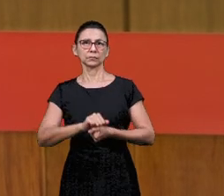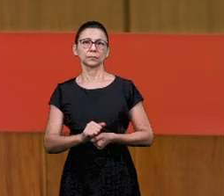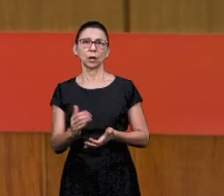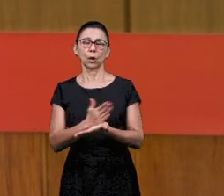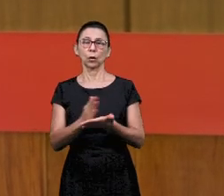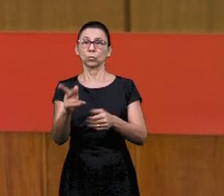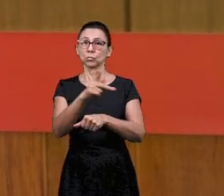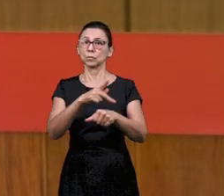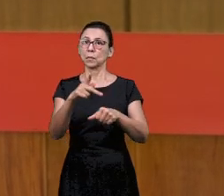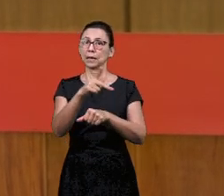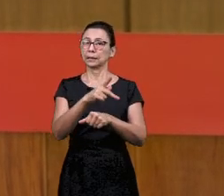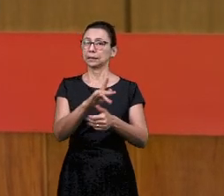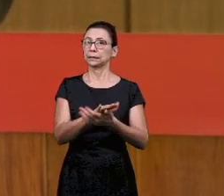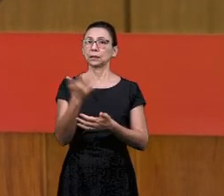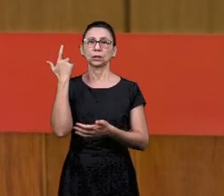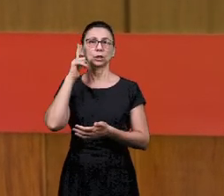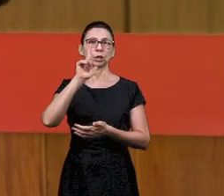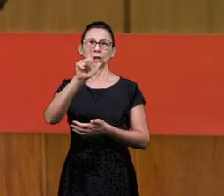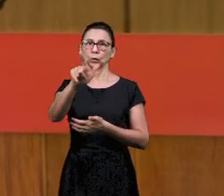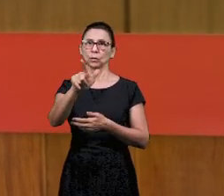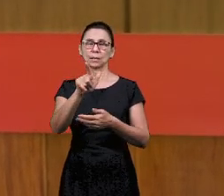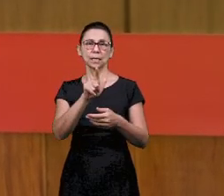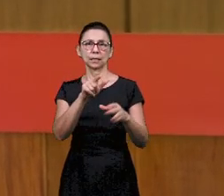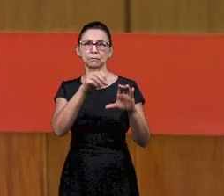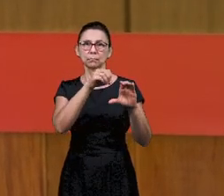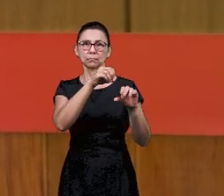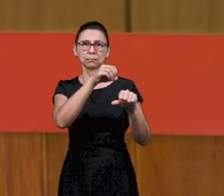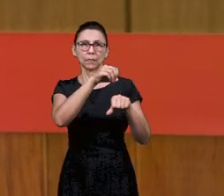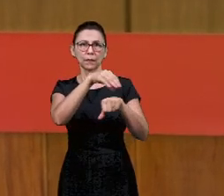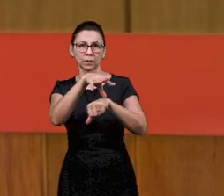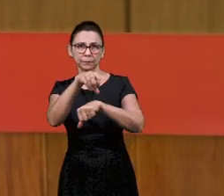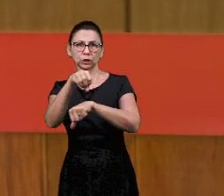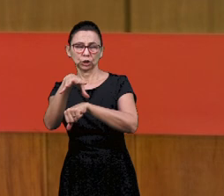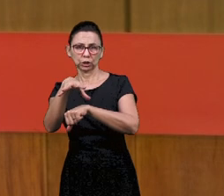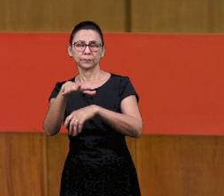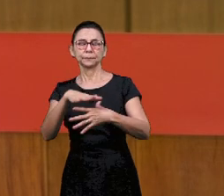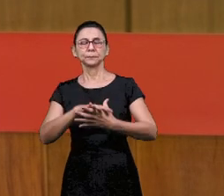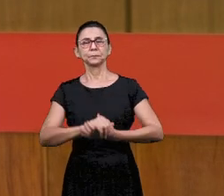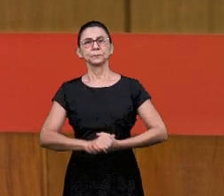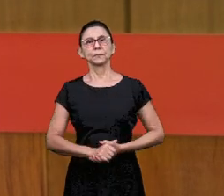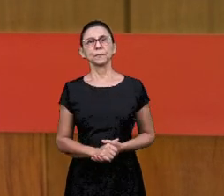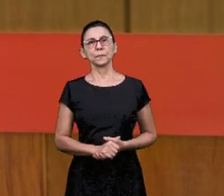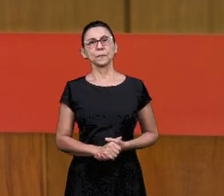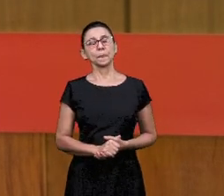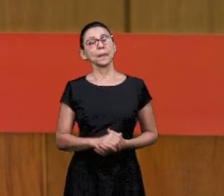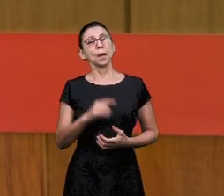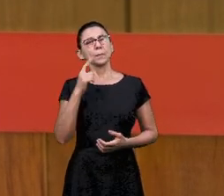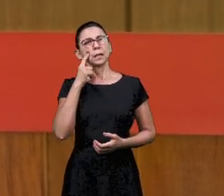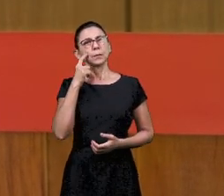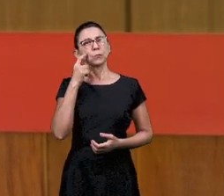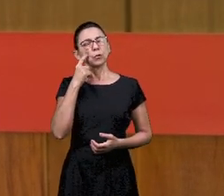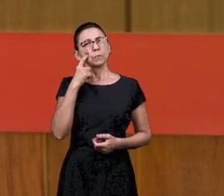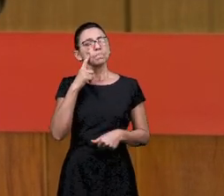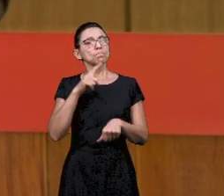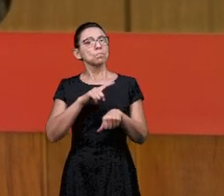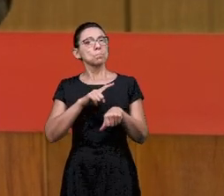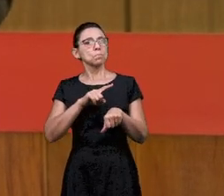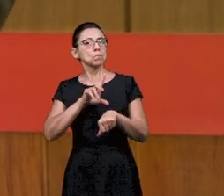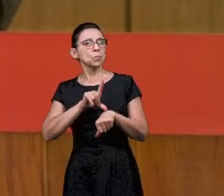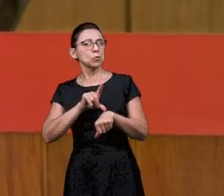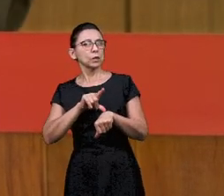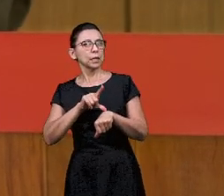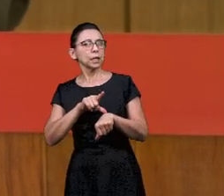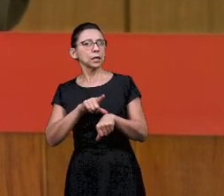pour certains programmes qui sortent ici au Brésil. L'horaire d'une heure, c'est